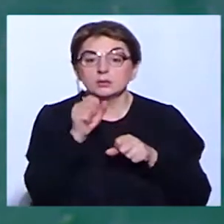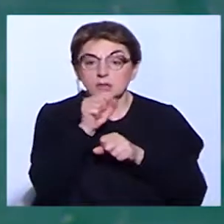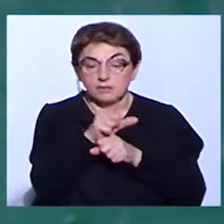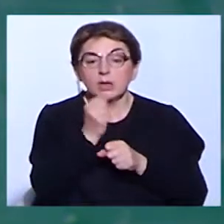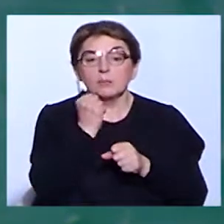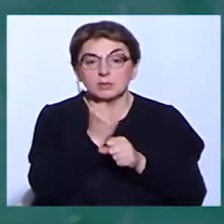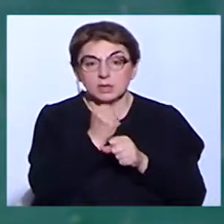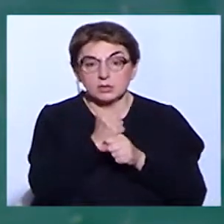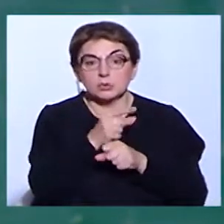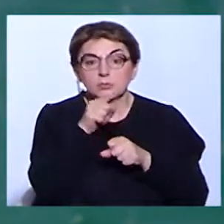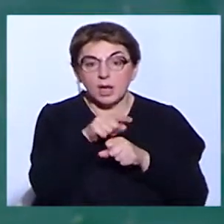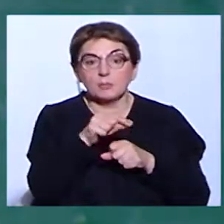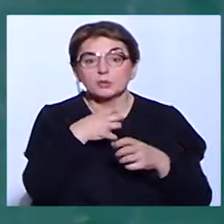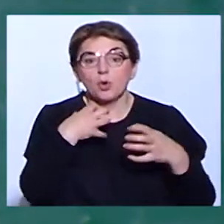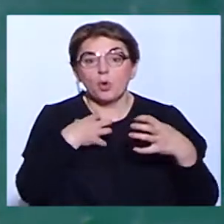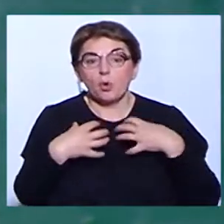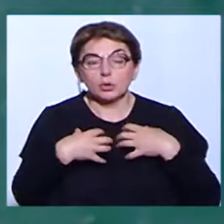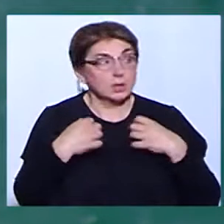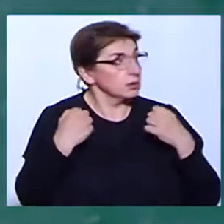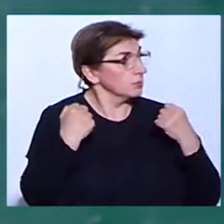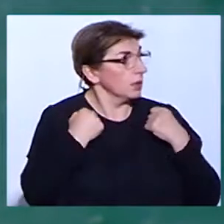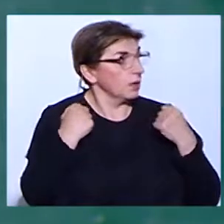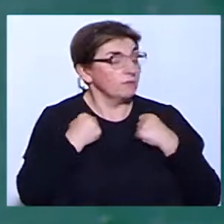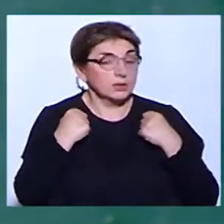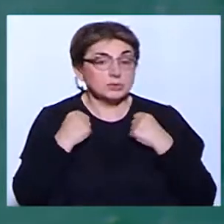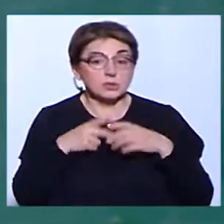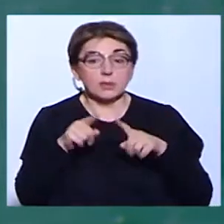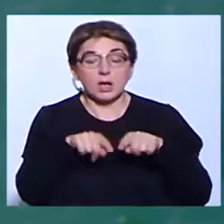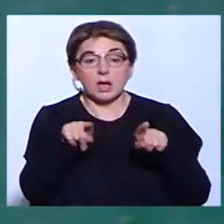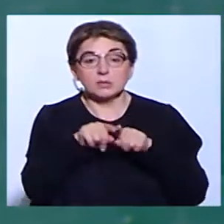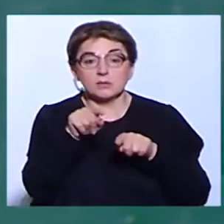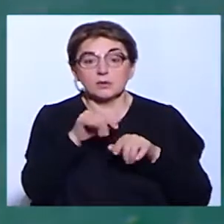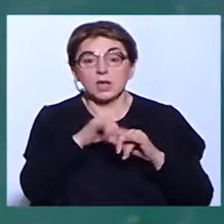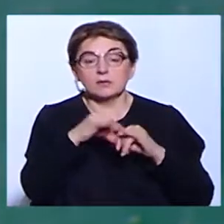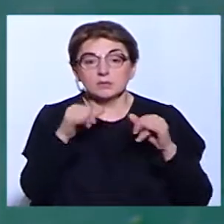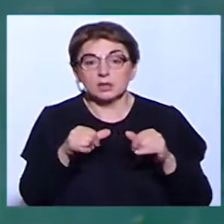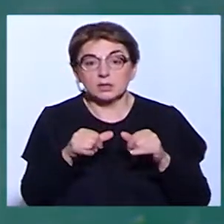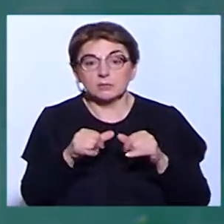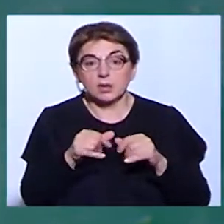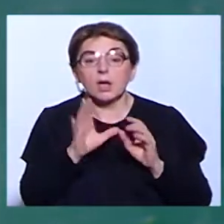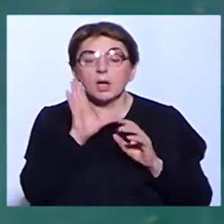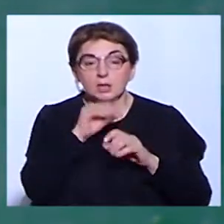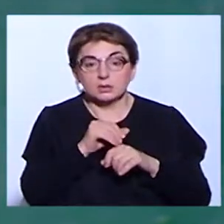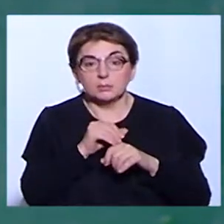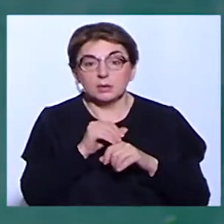ფუნქციონირებს და მას ორგანიზმი ავარჯიშებს, ასეთი ორგანოს განვითარება ხდება.